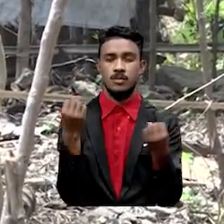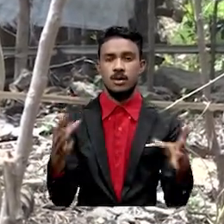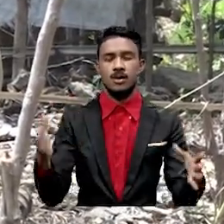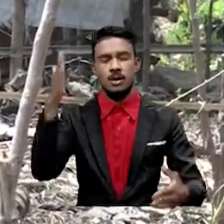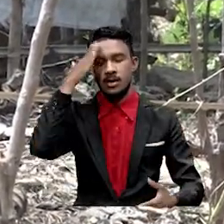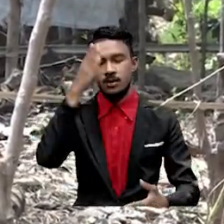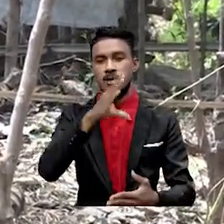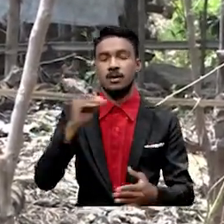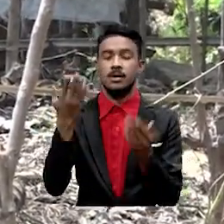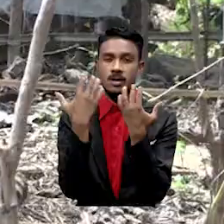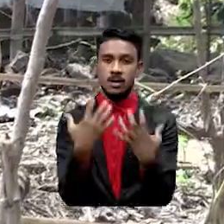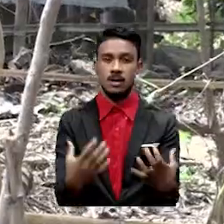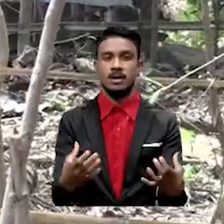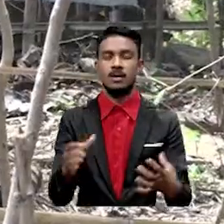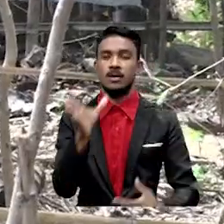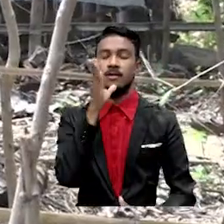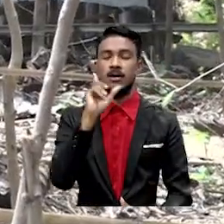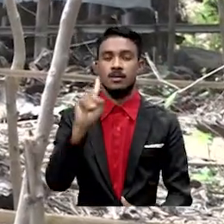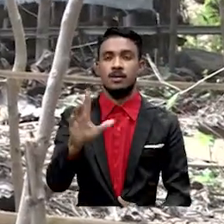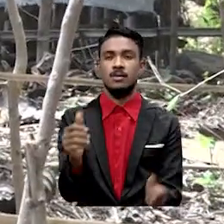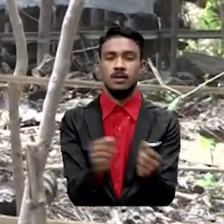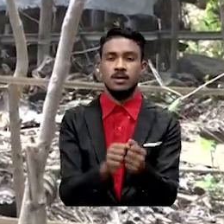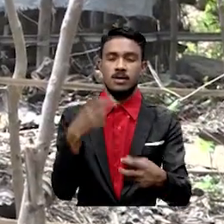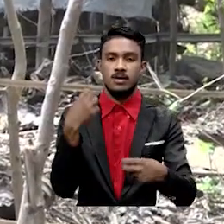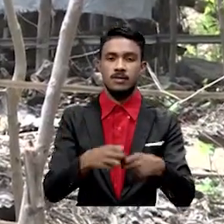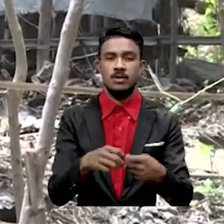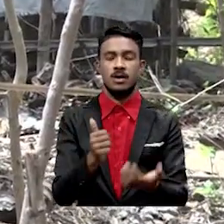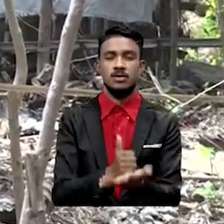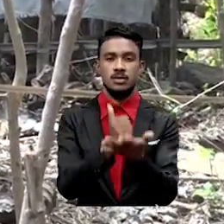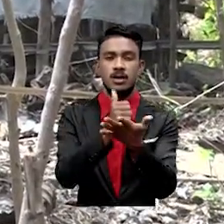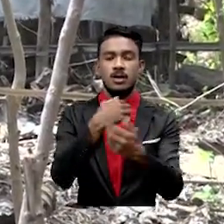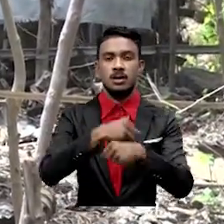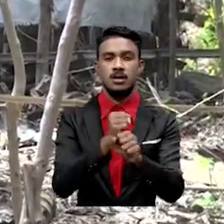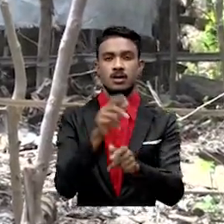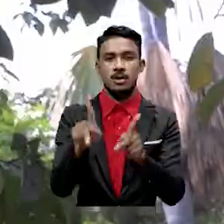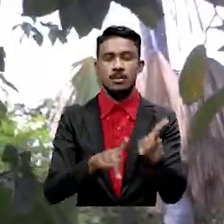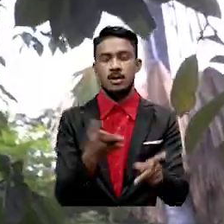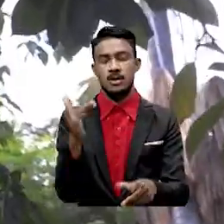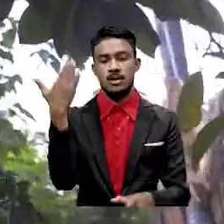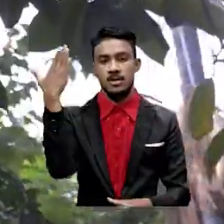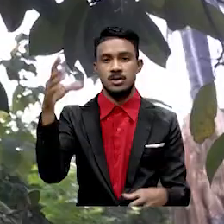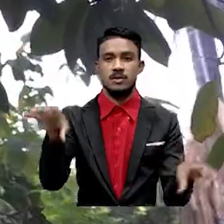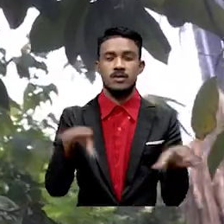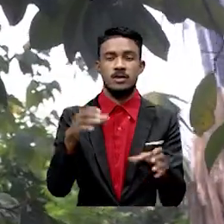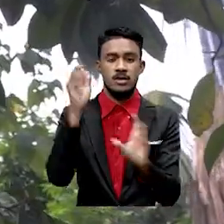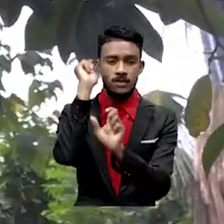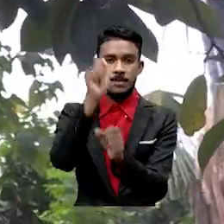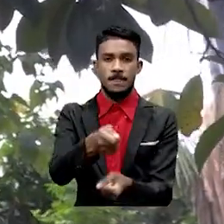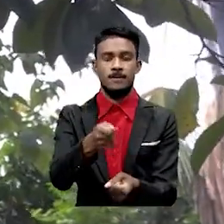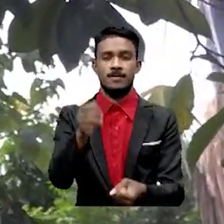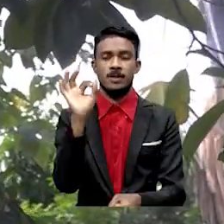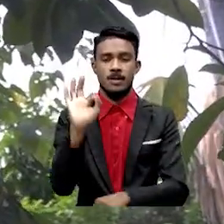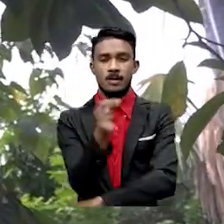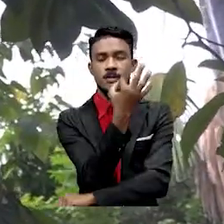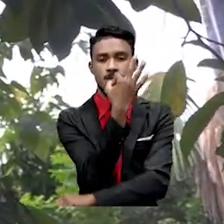hakman inam ferik ne ne sofrimento li husia zuda halo emene servisu buka aimarang no fera ho difaan no buka